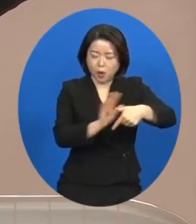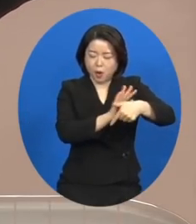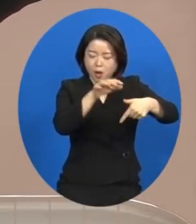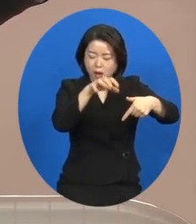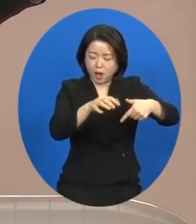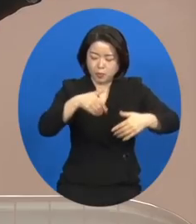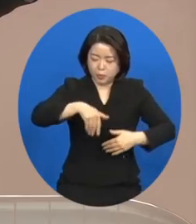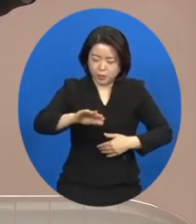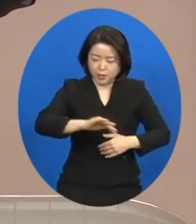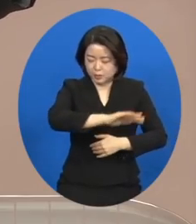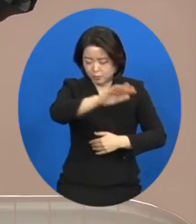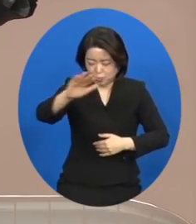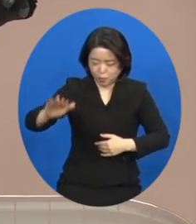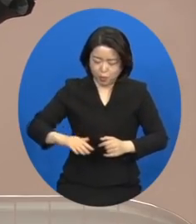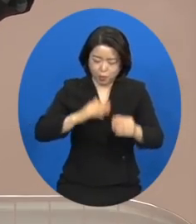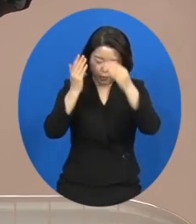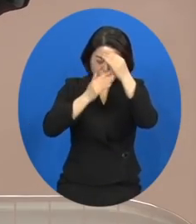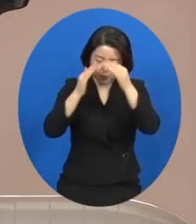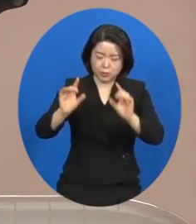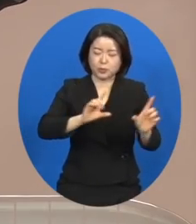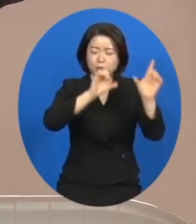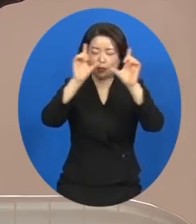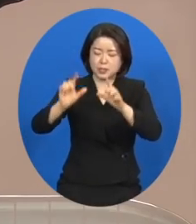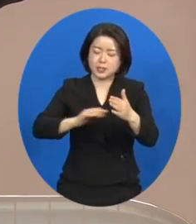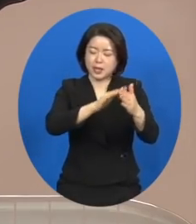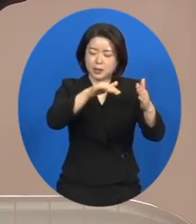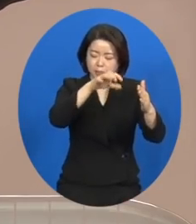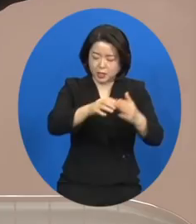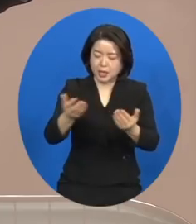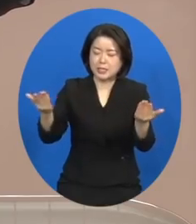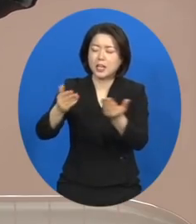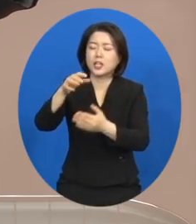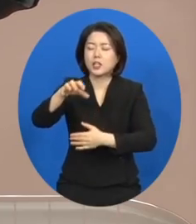모든 성도들의 삶과 가정과 일터